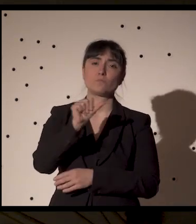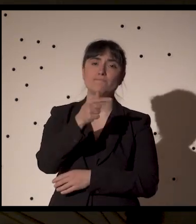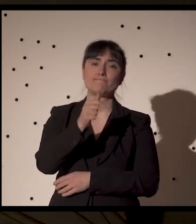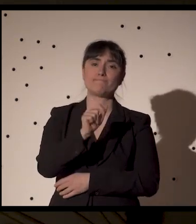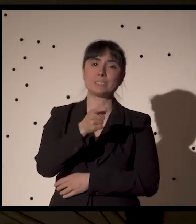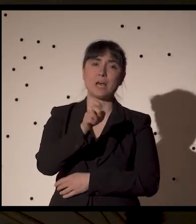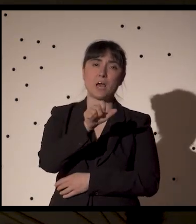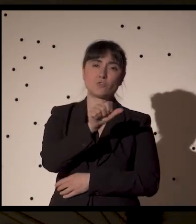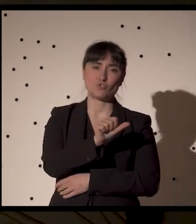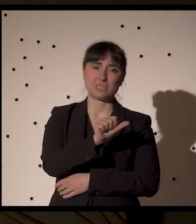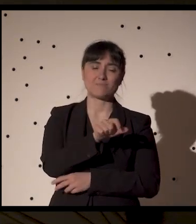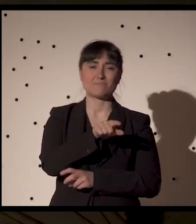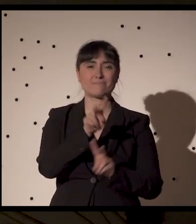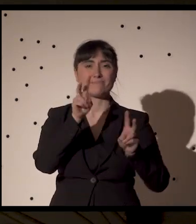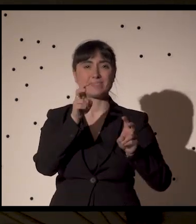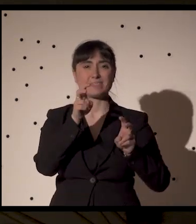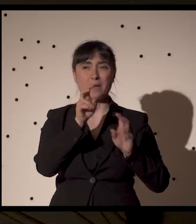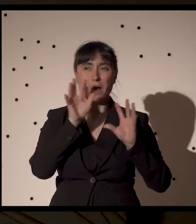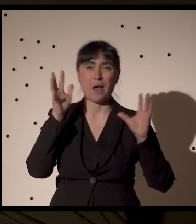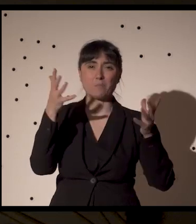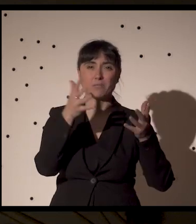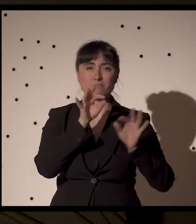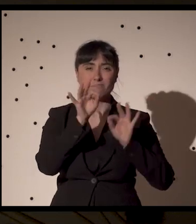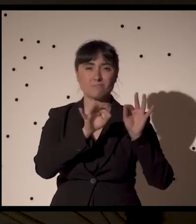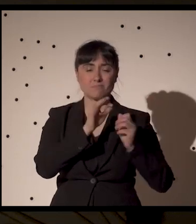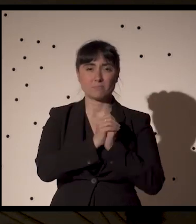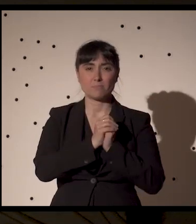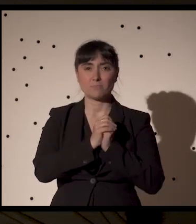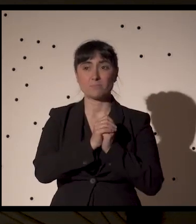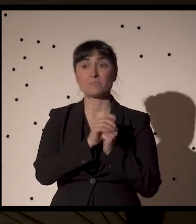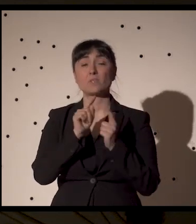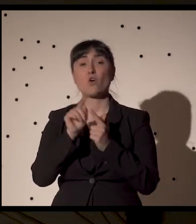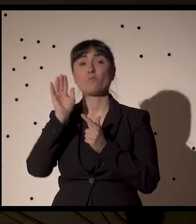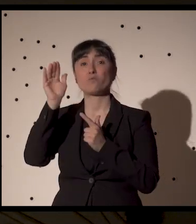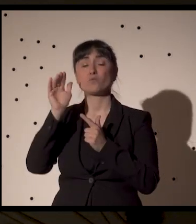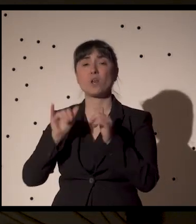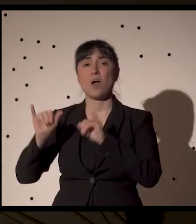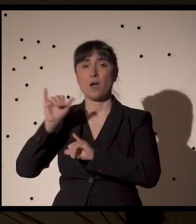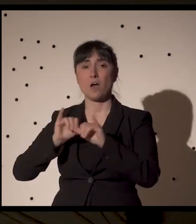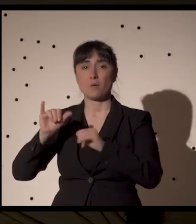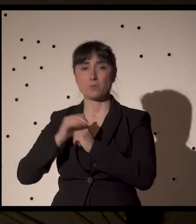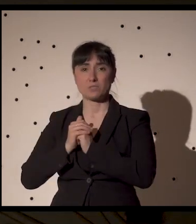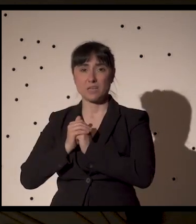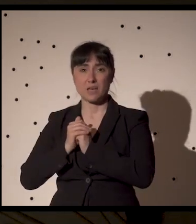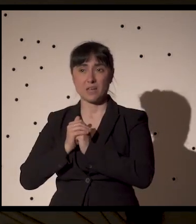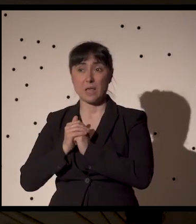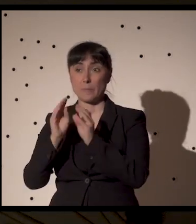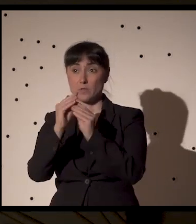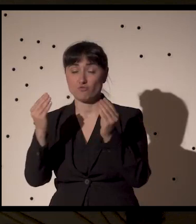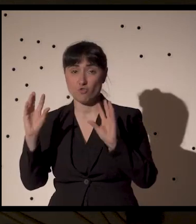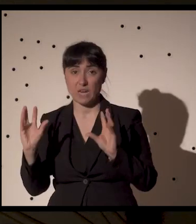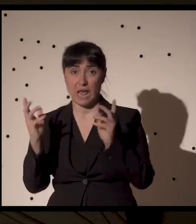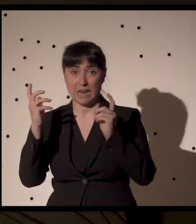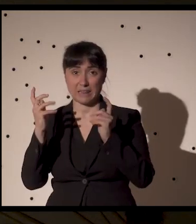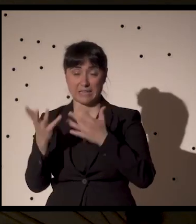il tema della sostenibilità il progetto future collaboratori che riguarda la circuitazione degli dei giovani Artisti